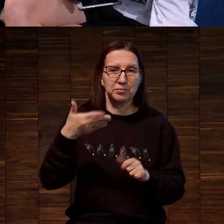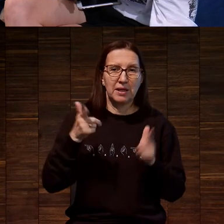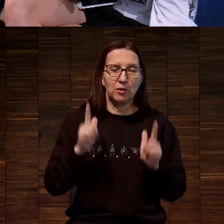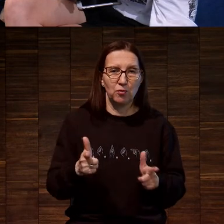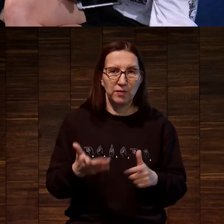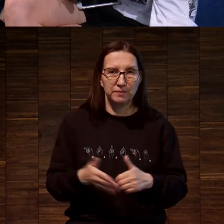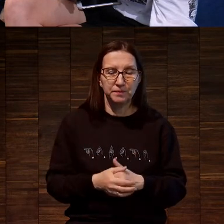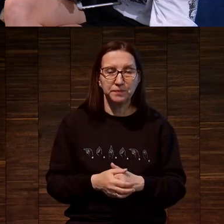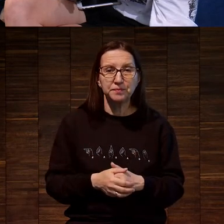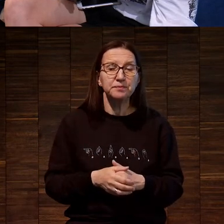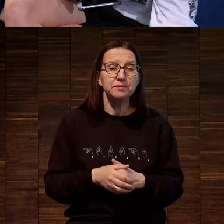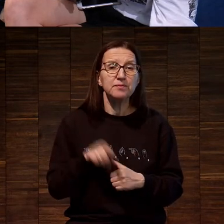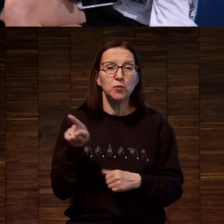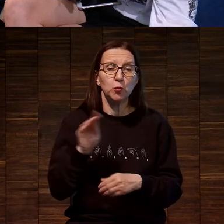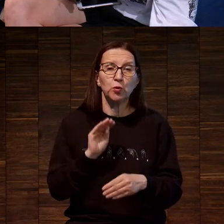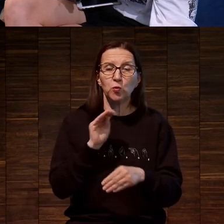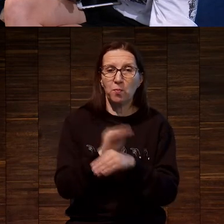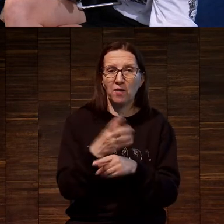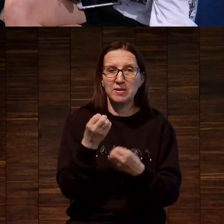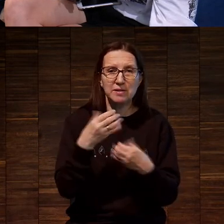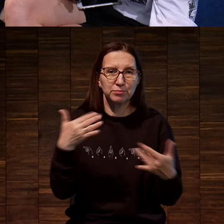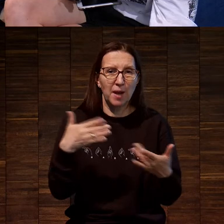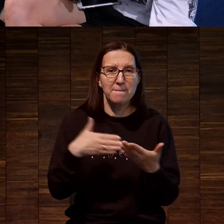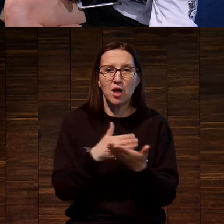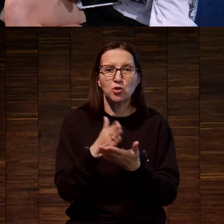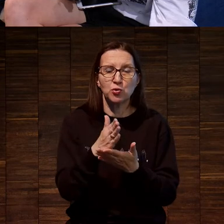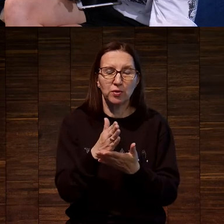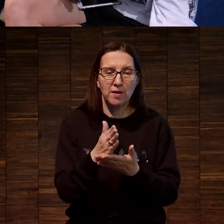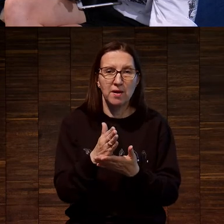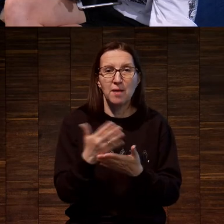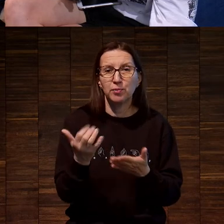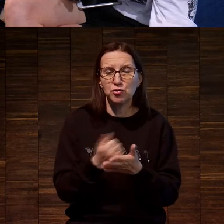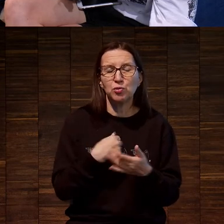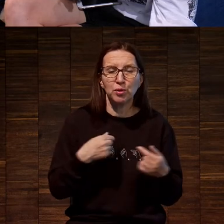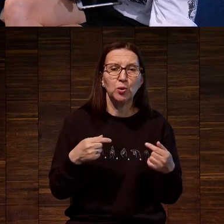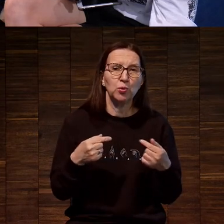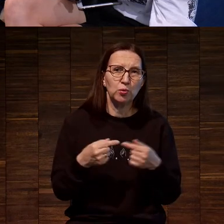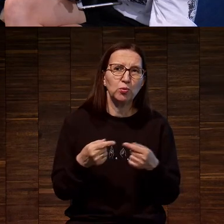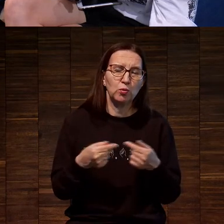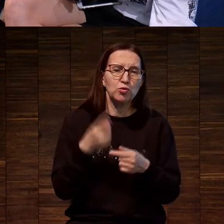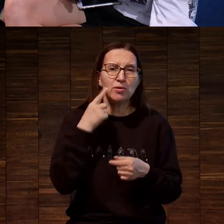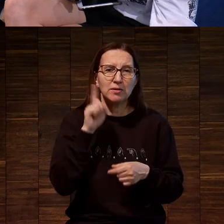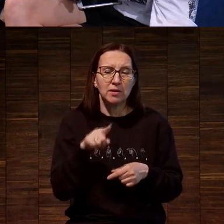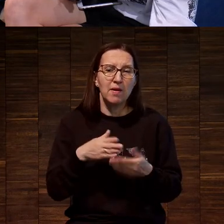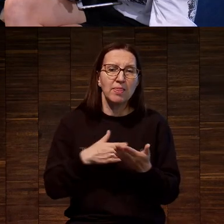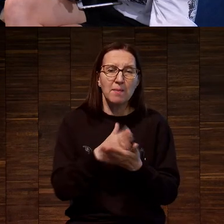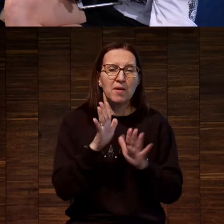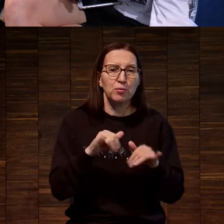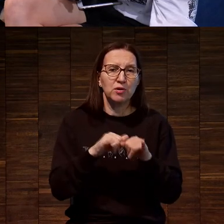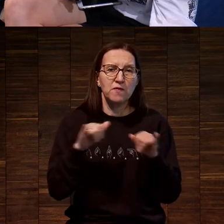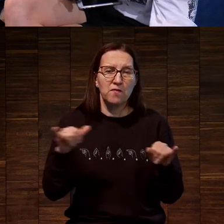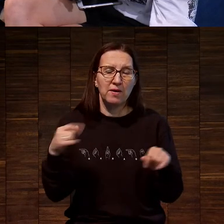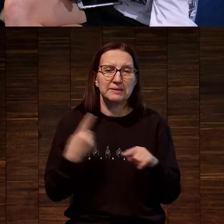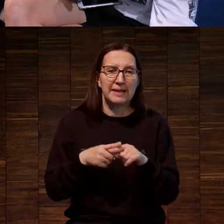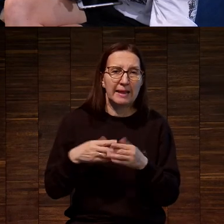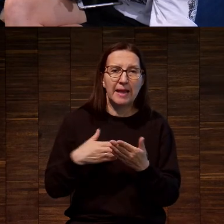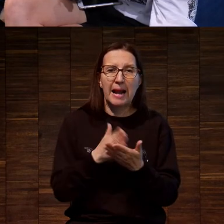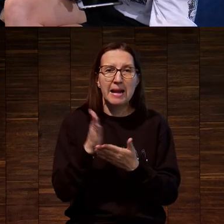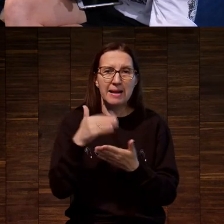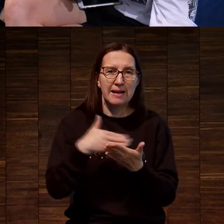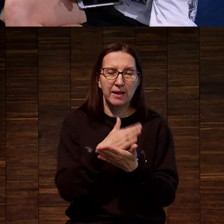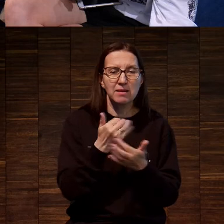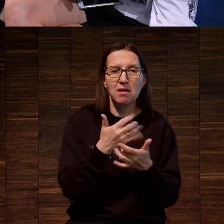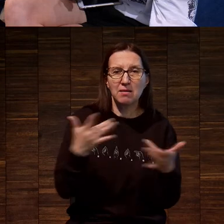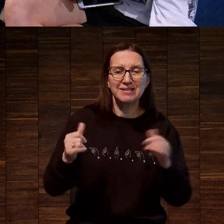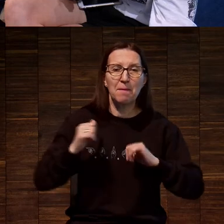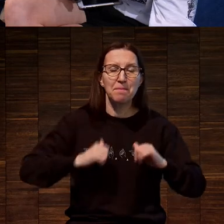Опля. Здесь у нас добавились маршруты. То есть то, что мы надеемся, как направление будет развиваться. Вот эта линия — это маршруты